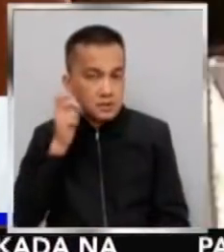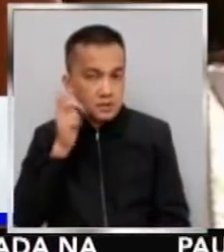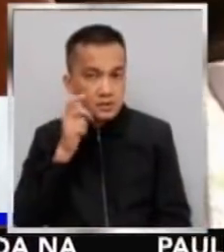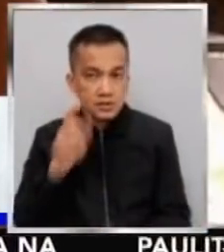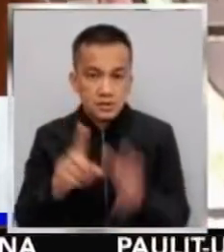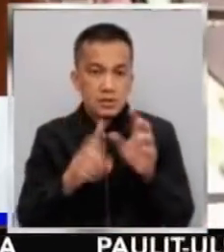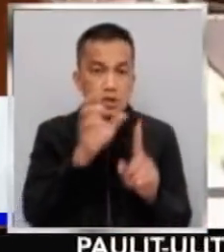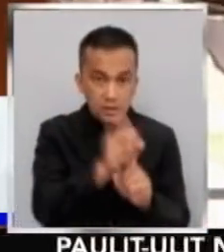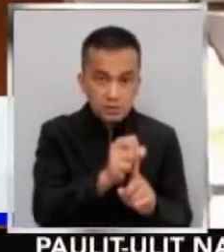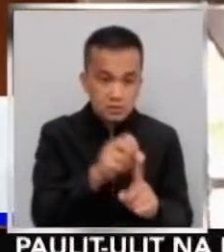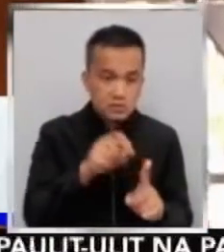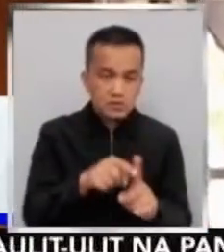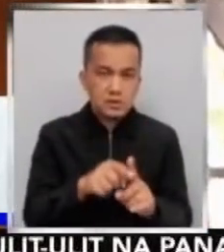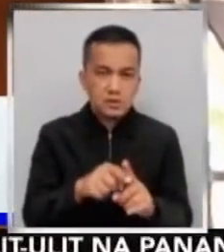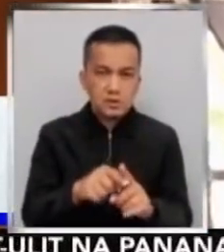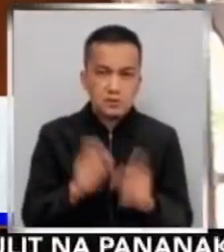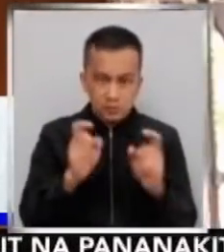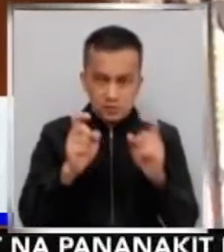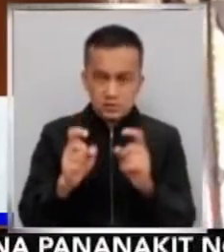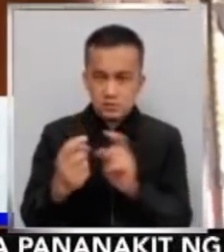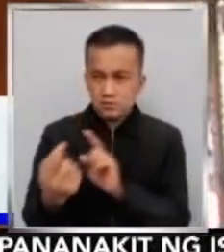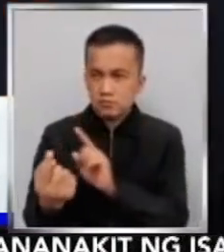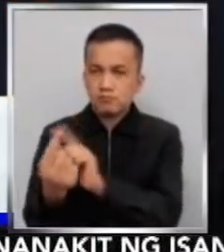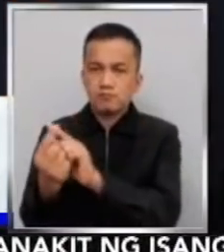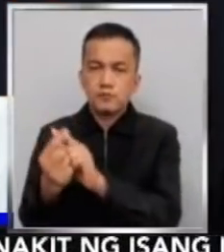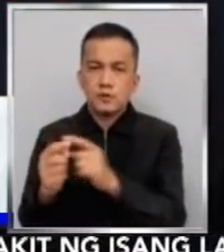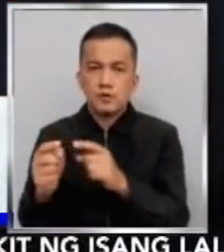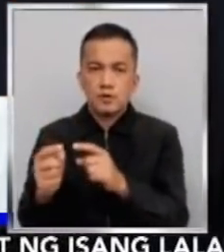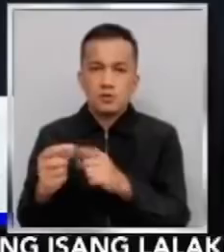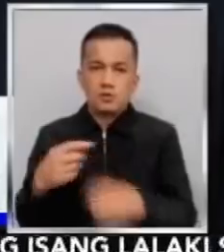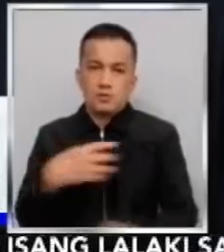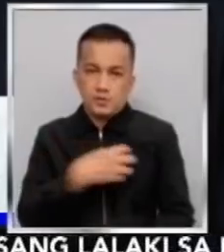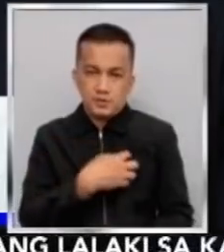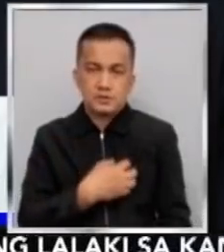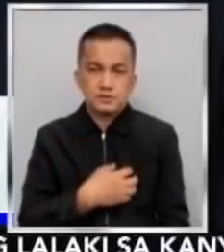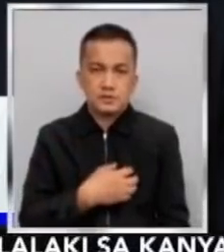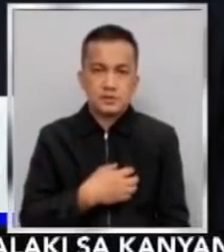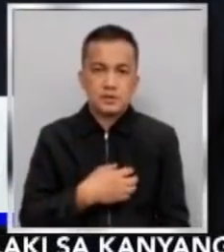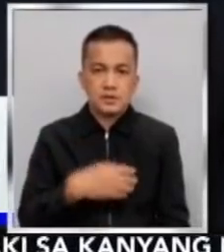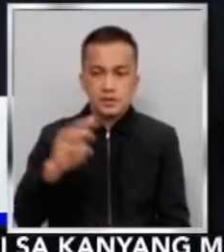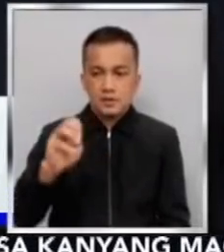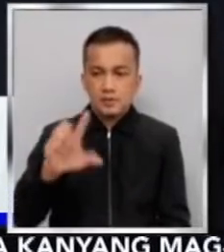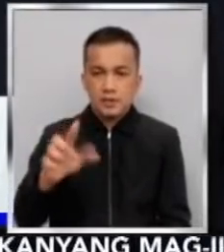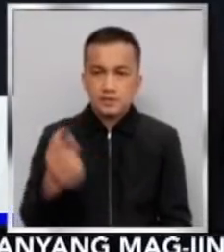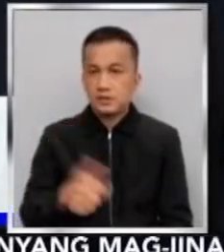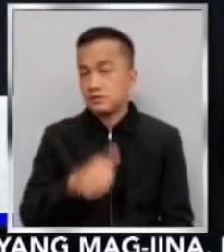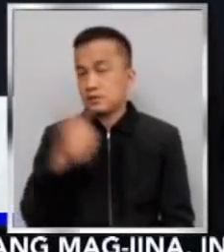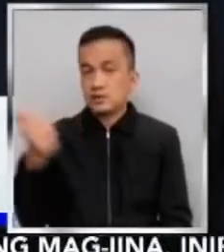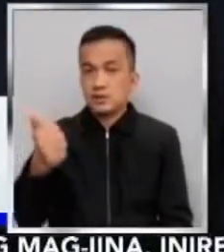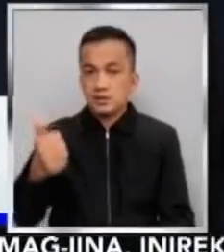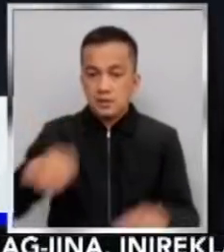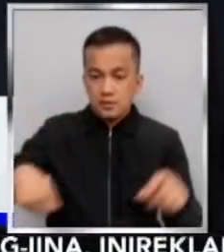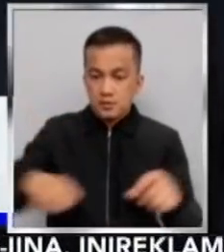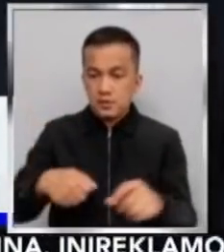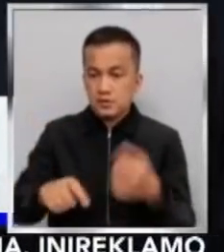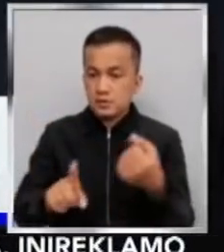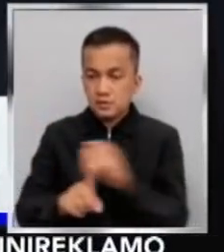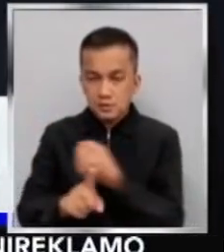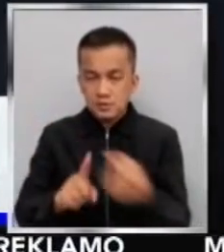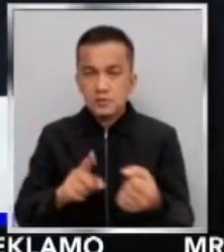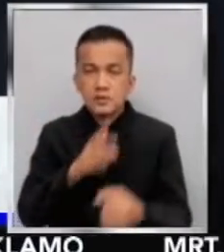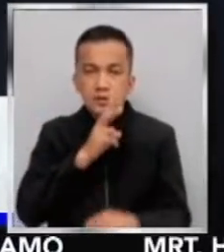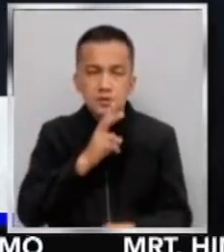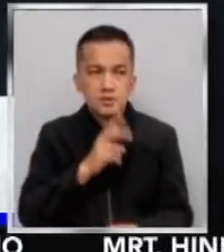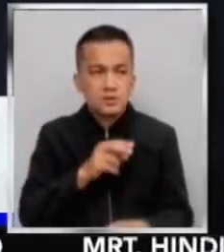suspect, agad silang nakipag-coordinate sa pulisya. Si Elias Mel, sa isang bilyaran din umano sinaktan ng suspect. Nagkatingin lang